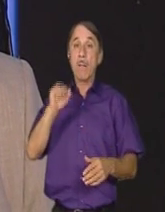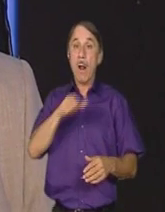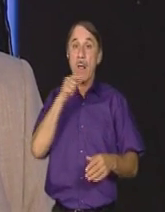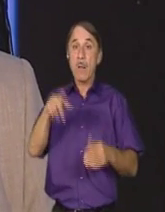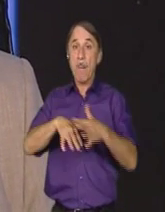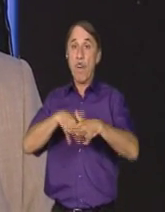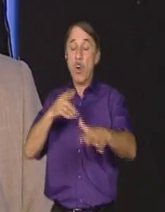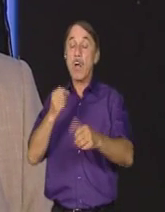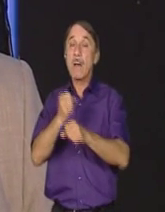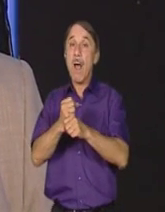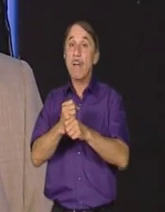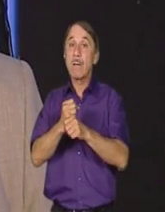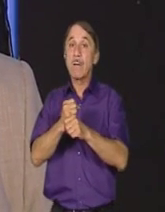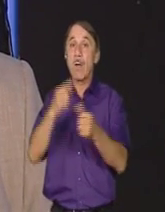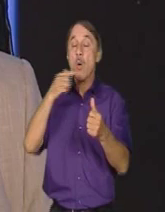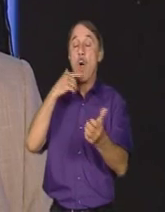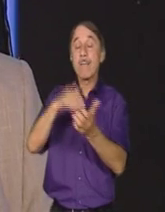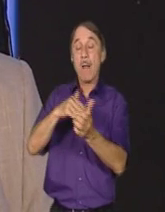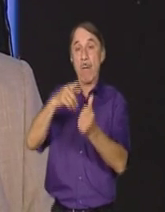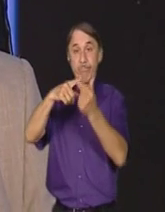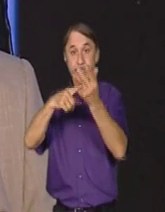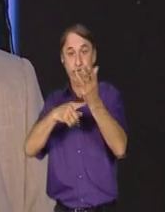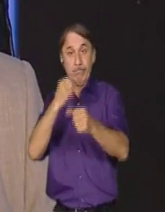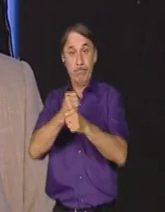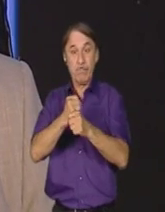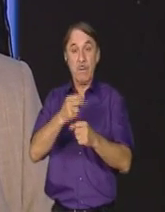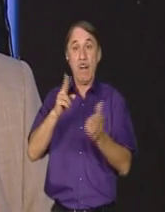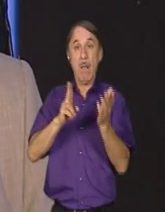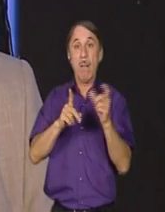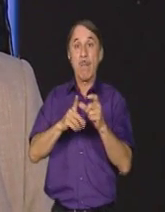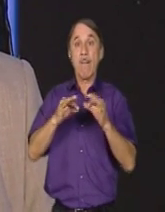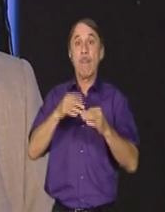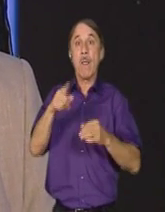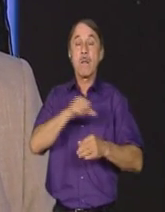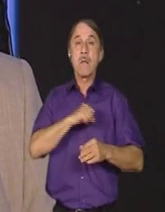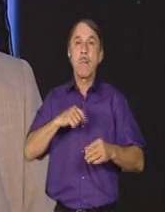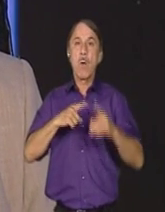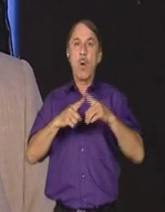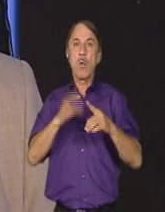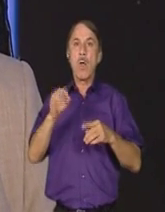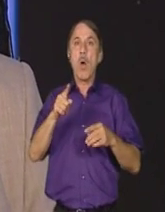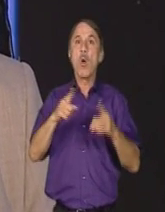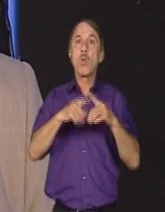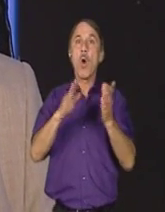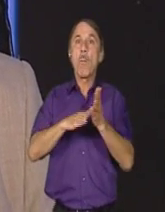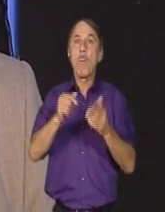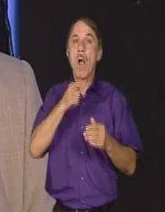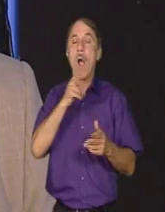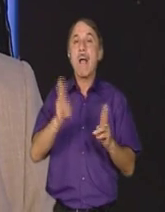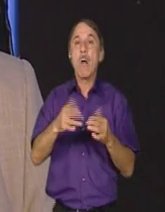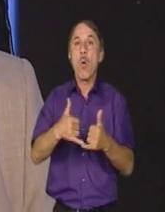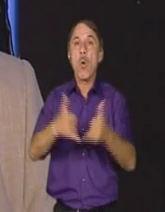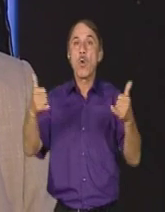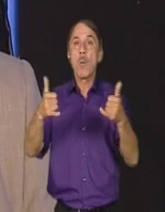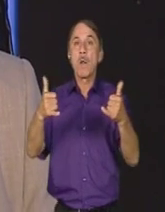parlament vrši funkcije koje treba da vrši, a ne vrši ih, i umesto da se razgovara o tome kako